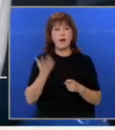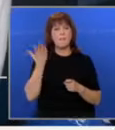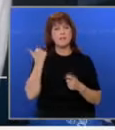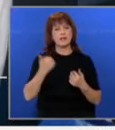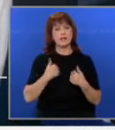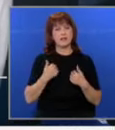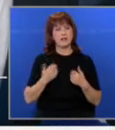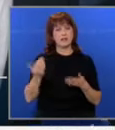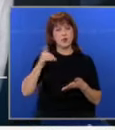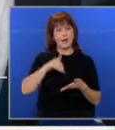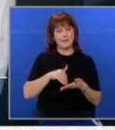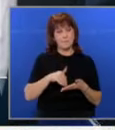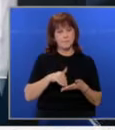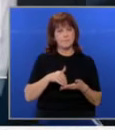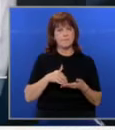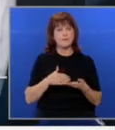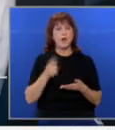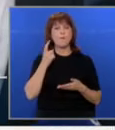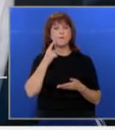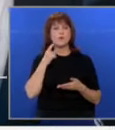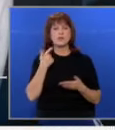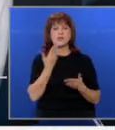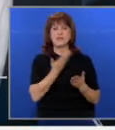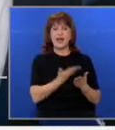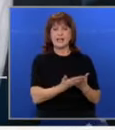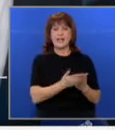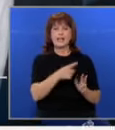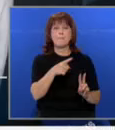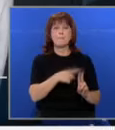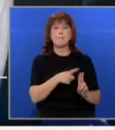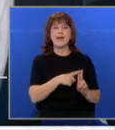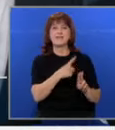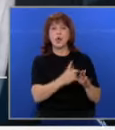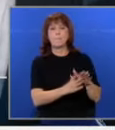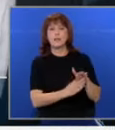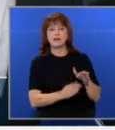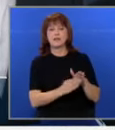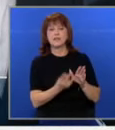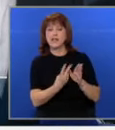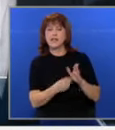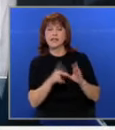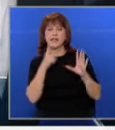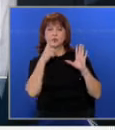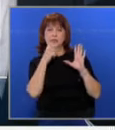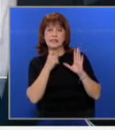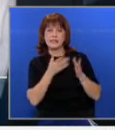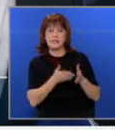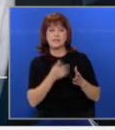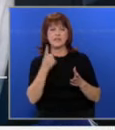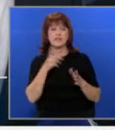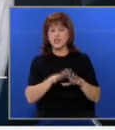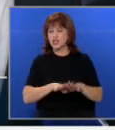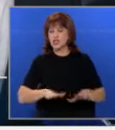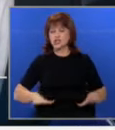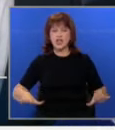сме министри. Борисов даде Певски на Магницки. Излязоха негови снимки с един чаршаф